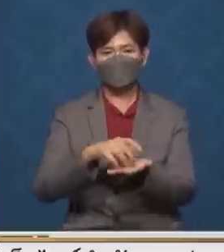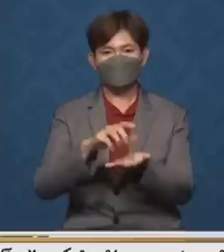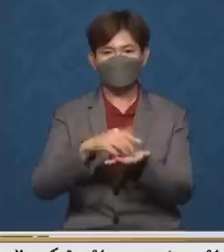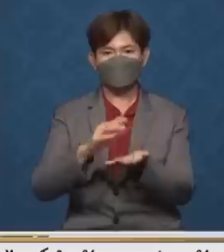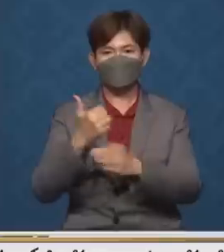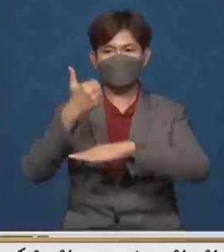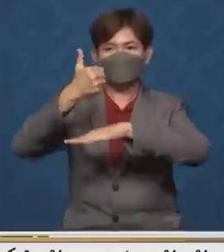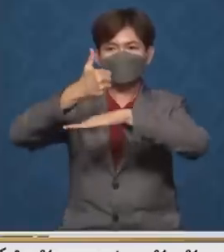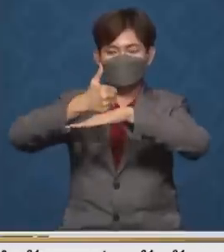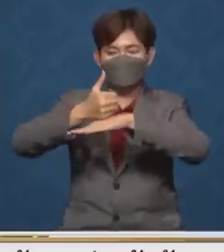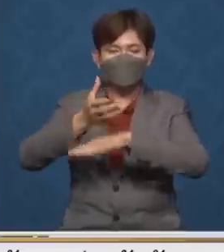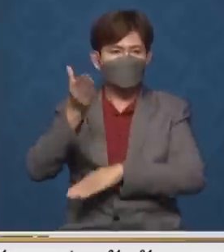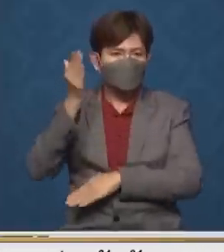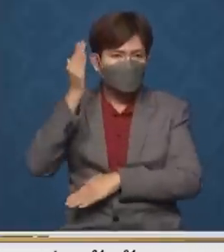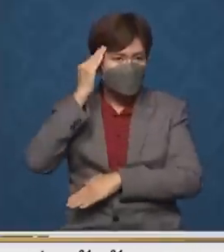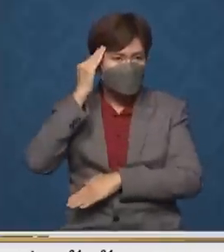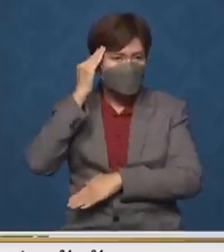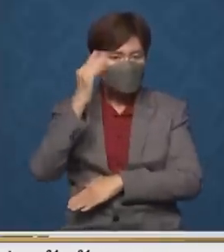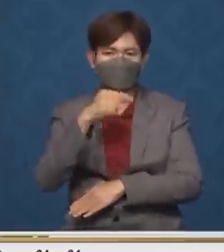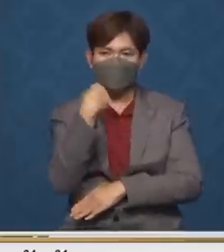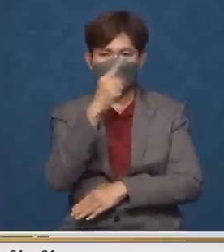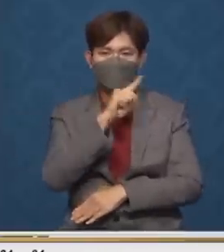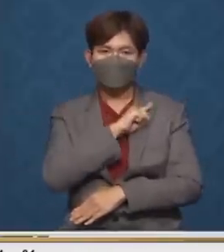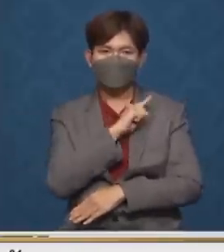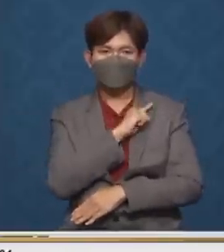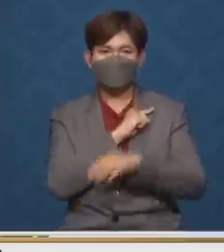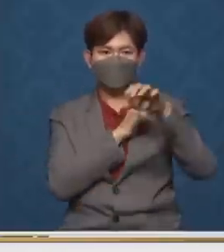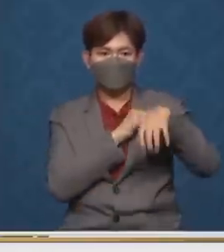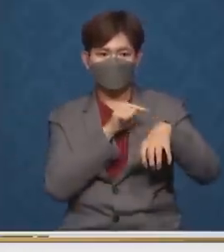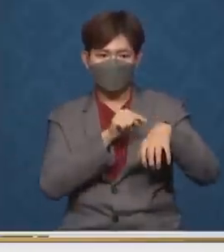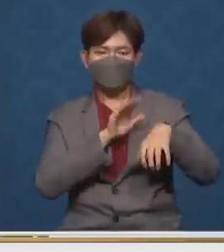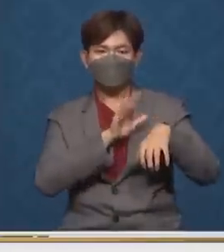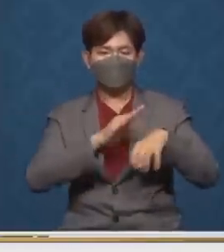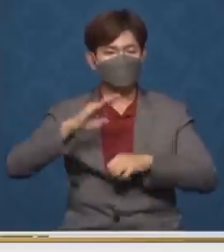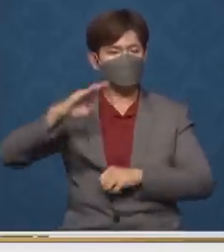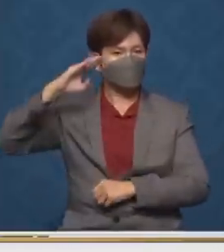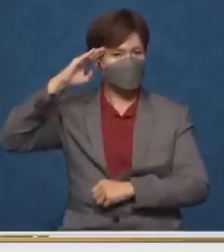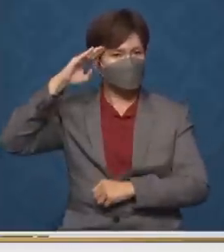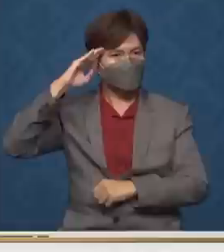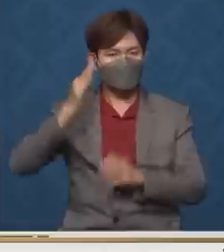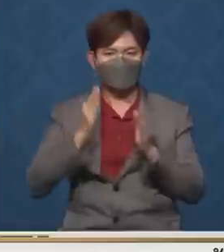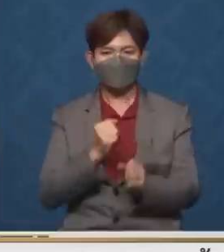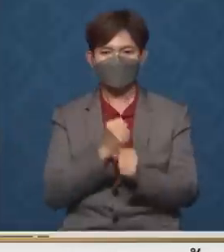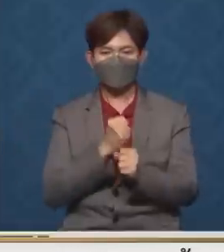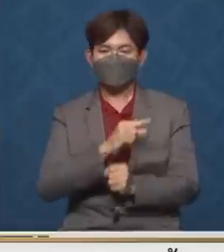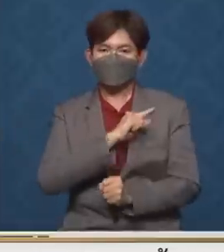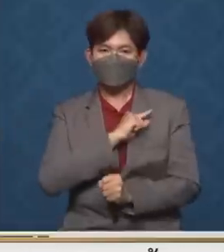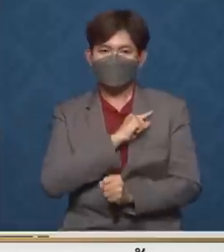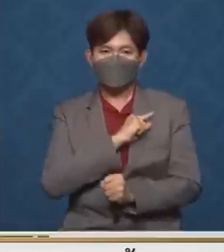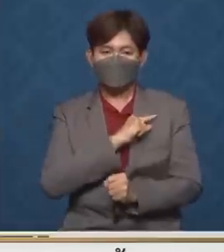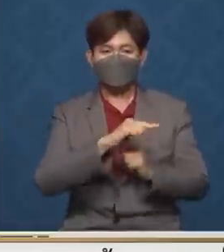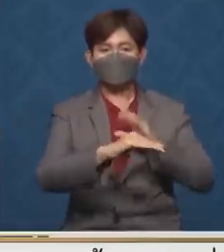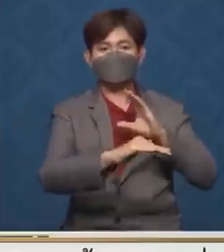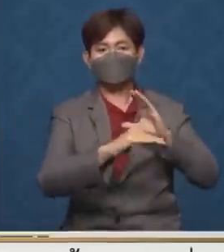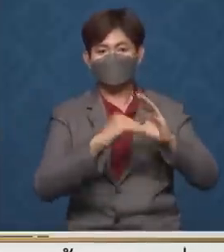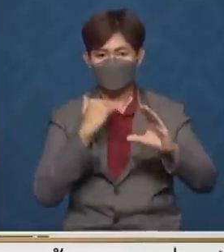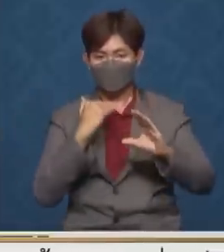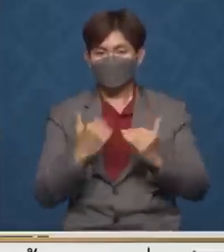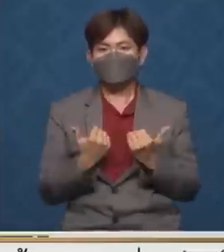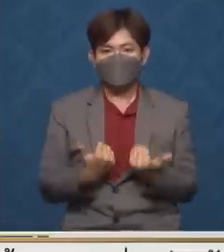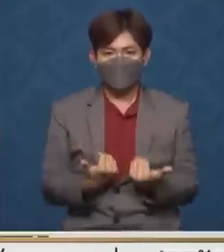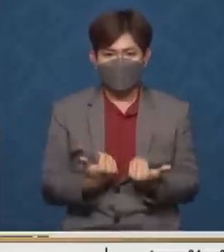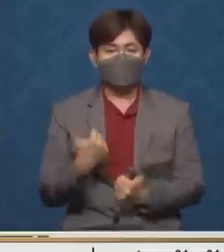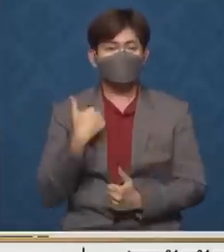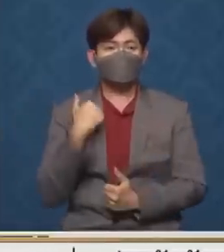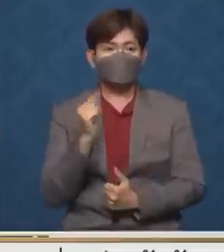ชาเป็นการทำโดยหนวยงานของกองทัพ และข้ใกองทัพได้ส่มาให้วาปติบันน